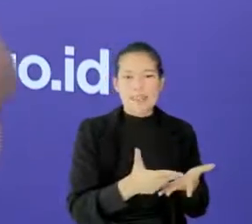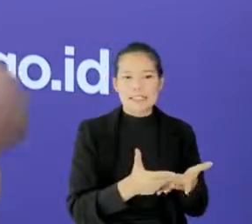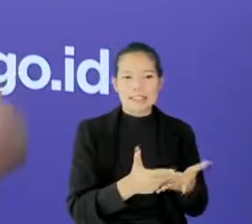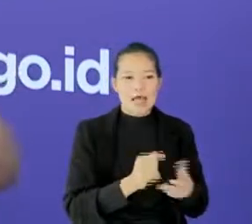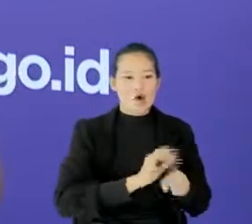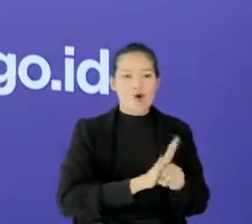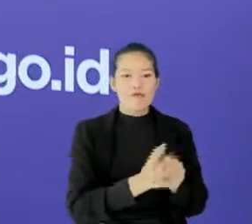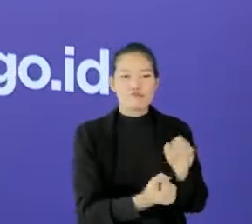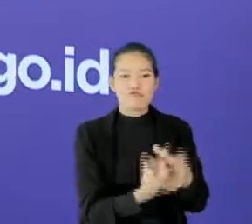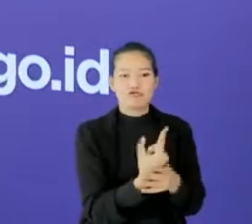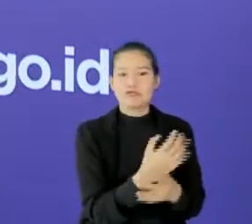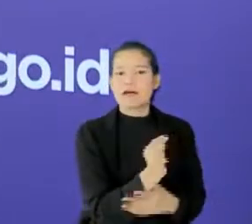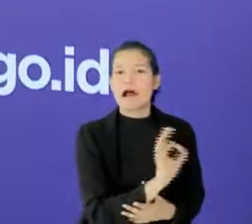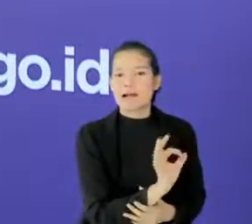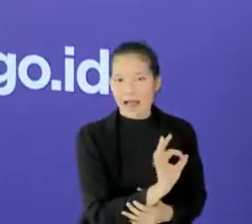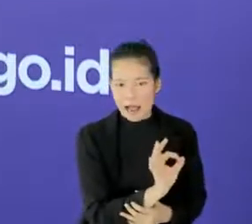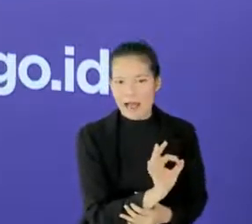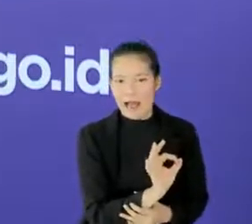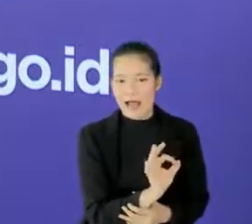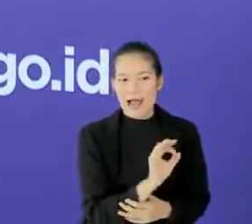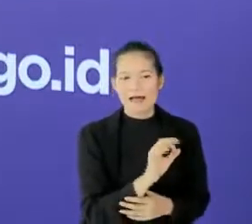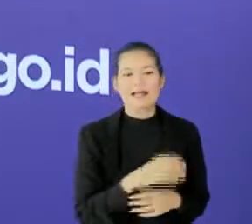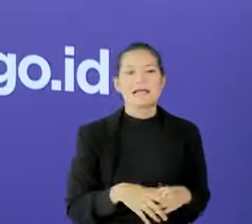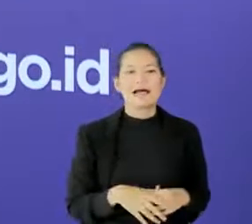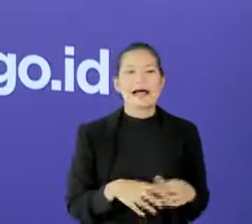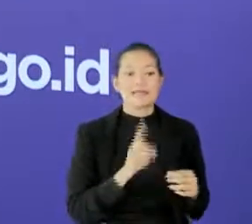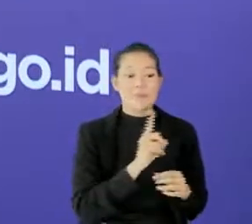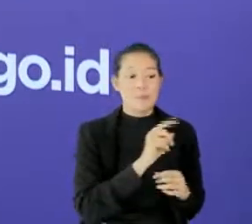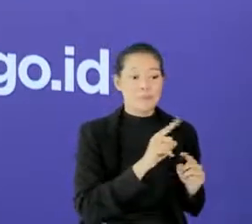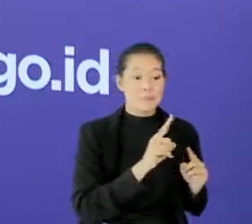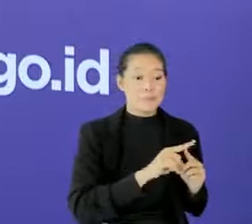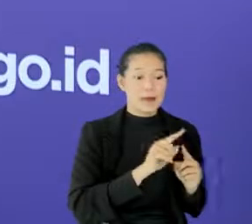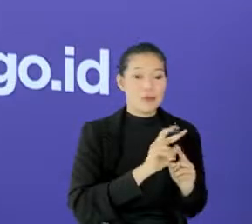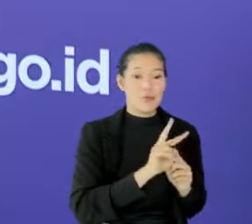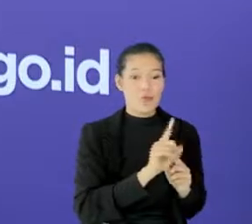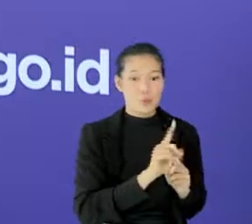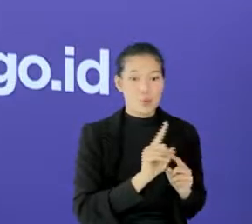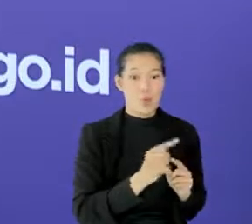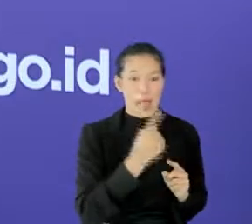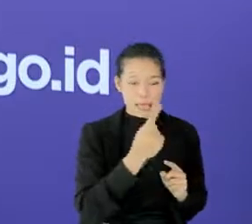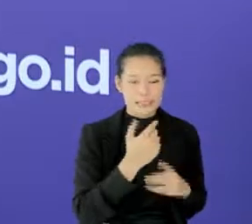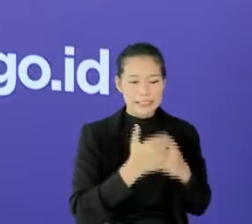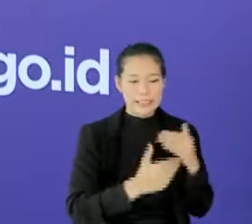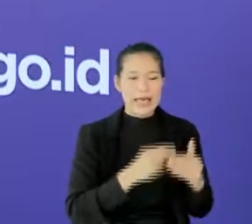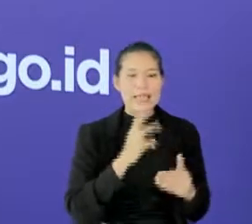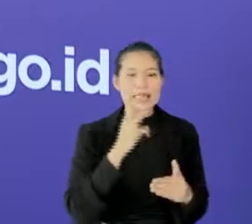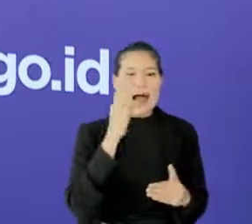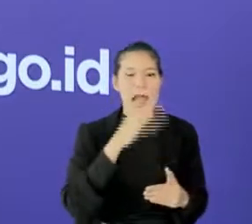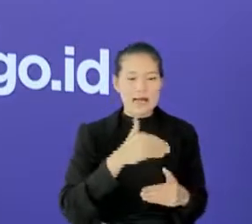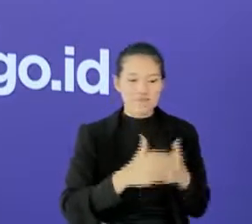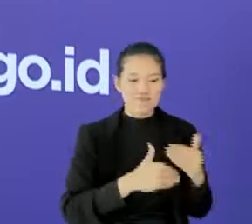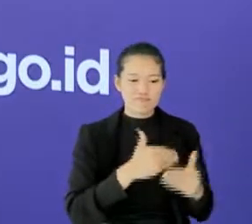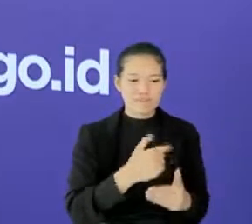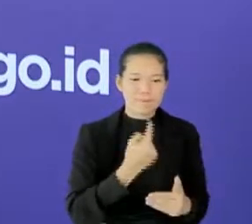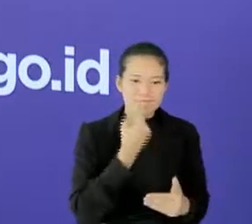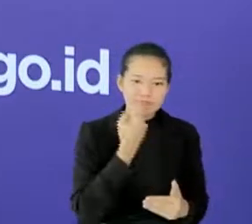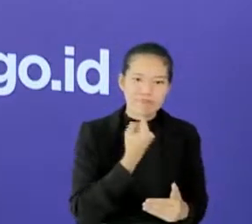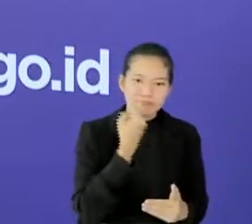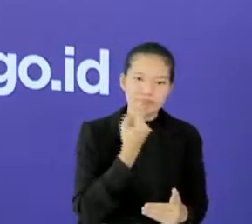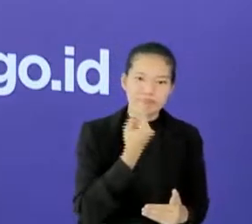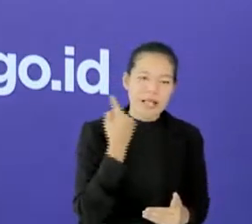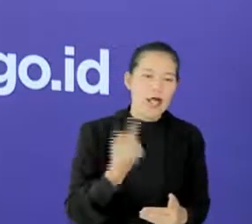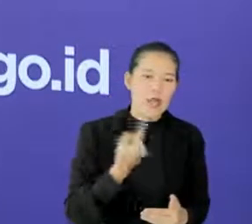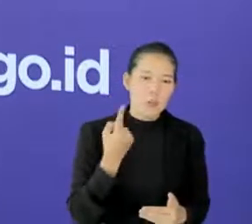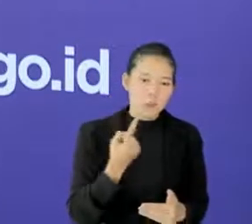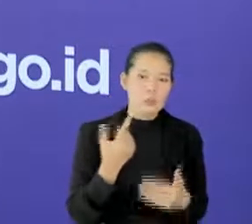cluster bebas COVID. Cluster bebas COVID. Karena kita mulai dari tanggal 21 sudah 3 hari sekali. Itu tanggal menang, 26 itu. Kita tes, kita